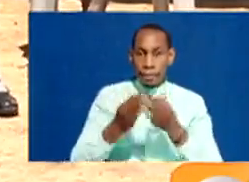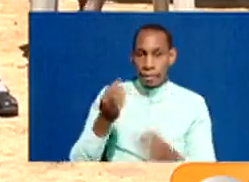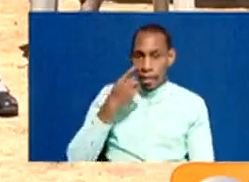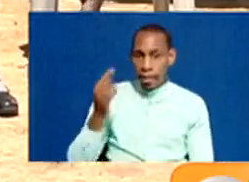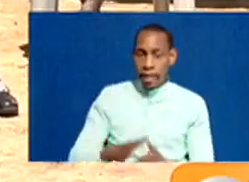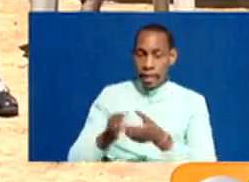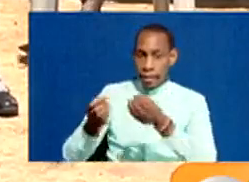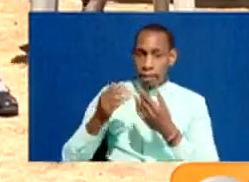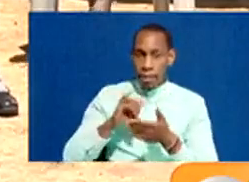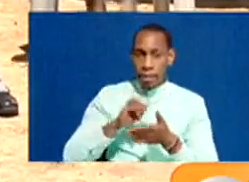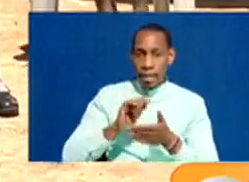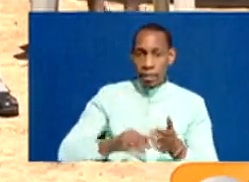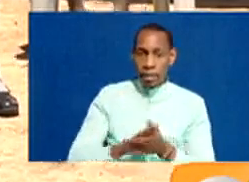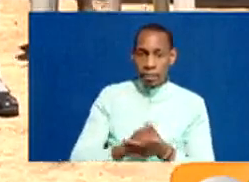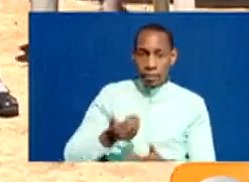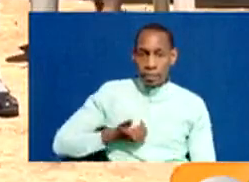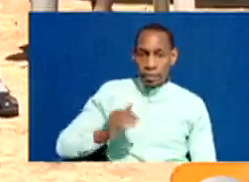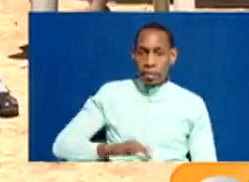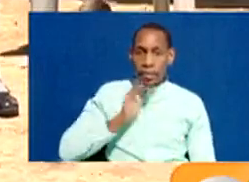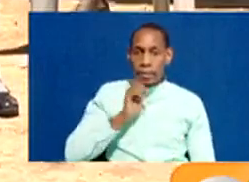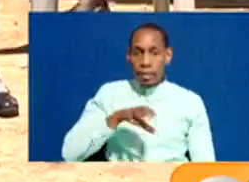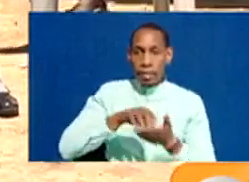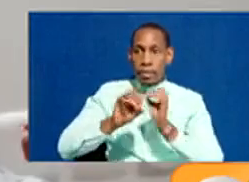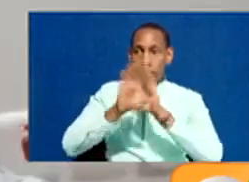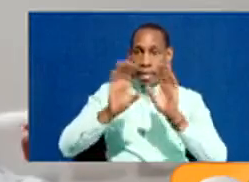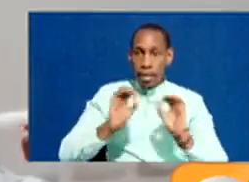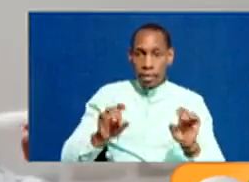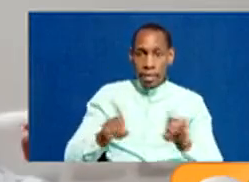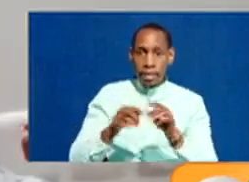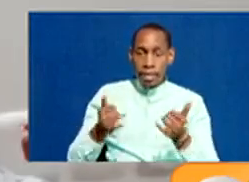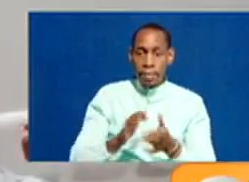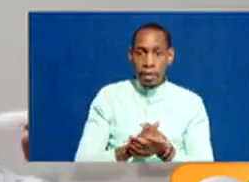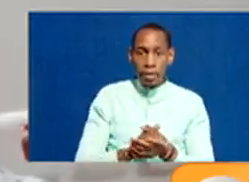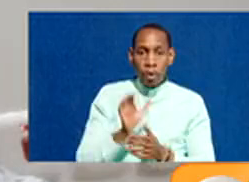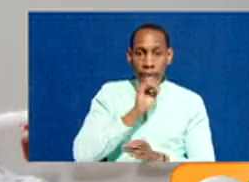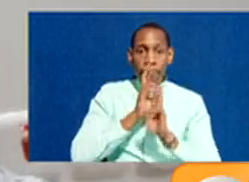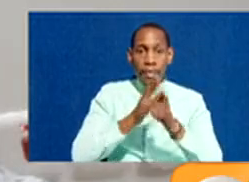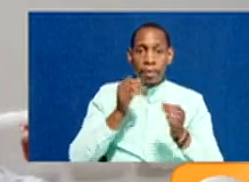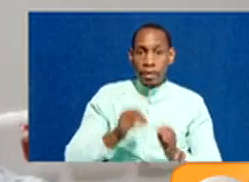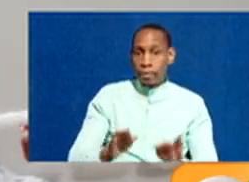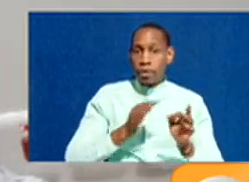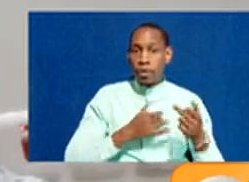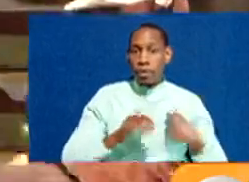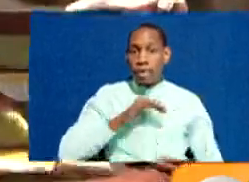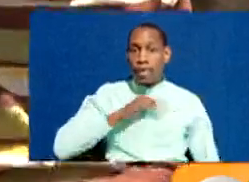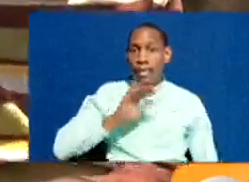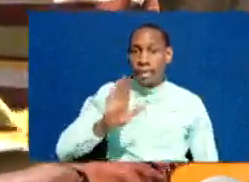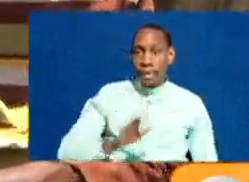ikipata habari kuwa mwana wao alifariki katika hali tatanishi, huku akikosa ripoti kamili kuhusu kifo